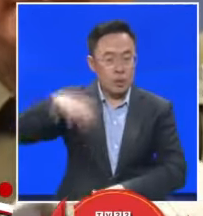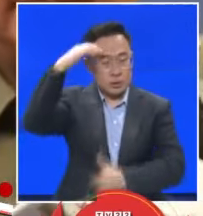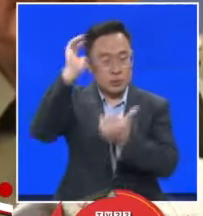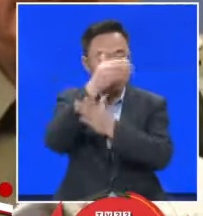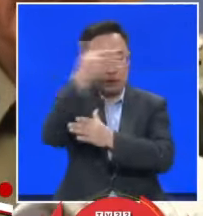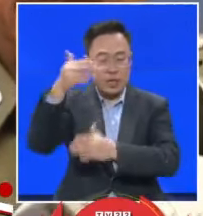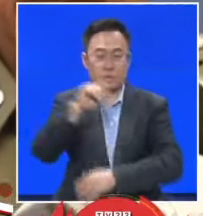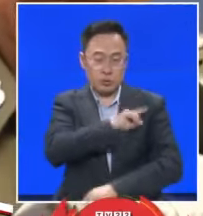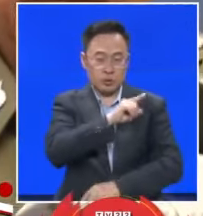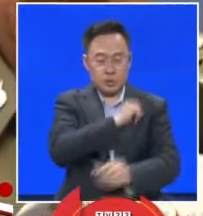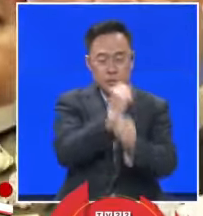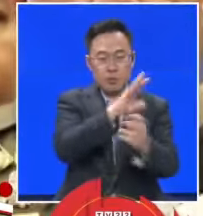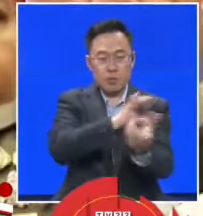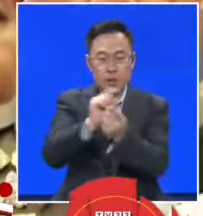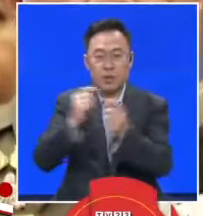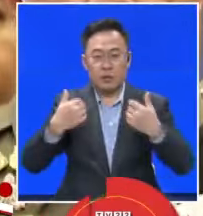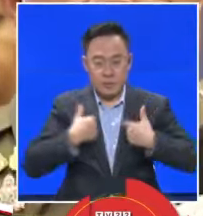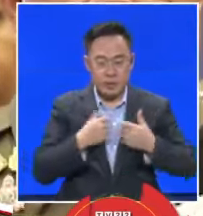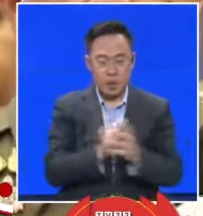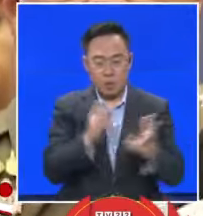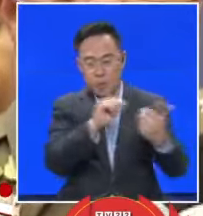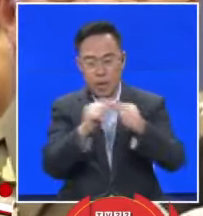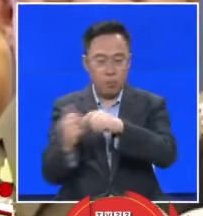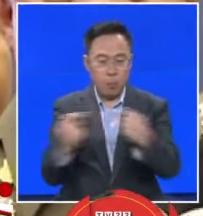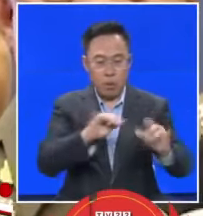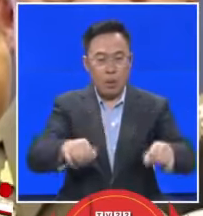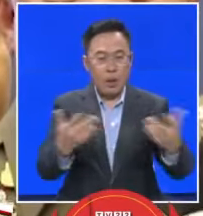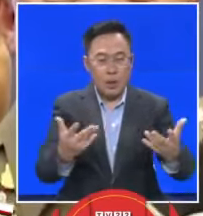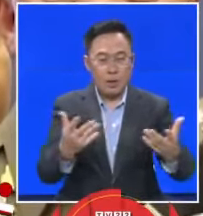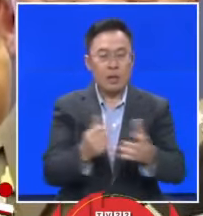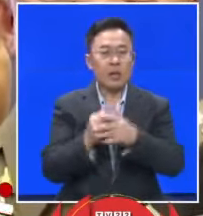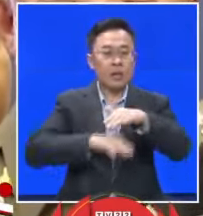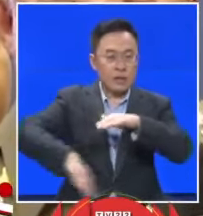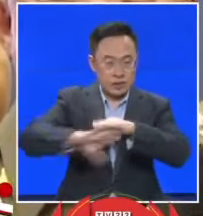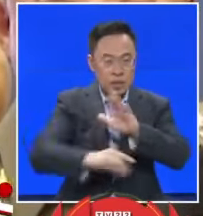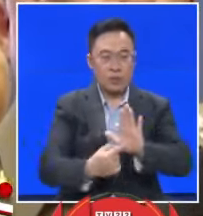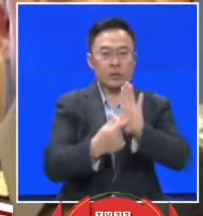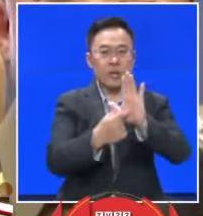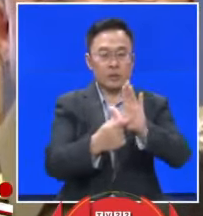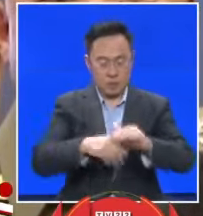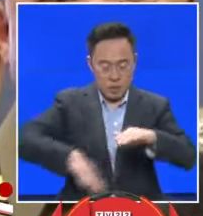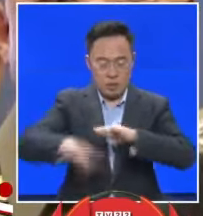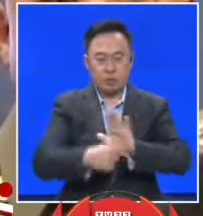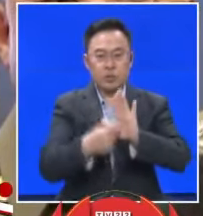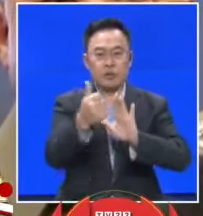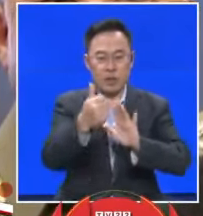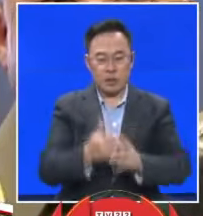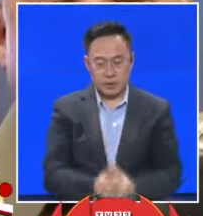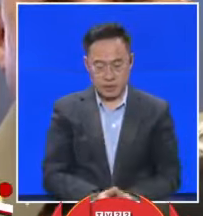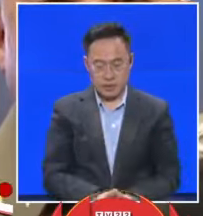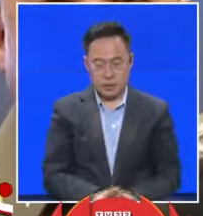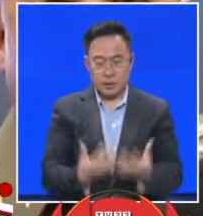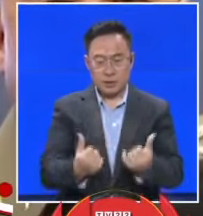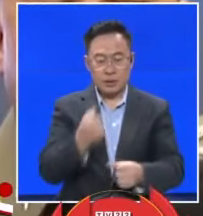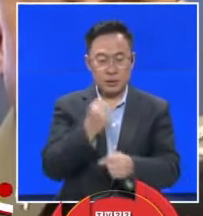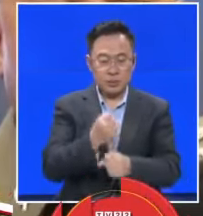ามีอะไรก็ต้องมาคุยกันจะปล่อยแบบนี้ไม่ได้ถ้าจะสู้นะสู้กันด้วยงานสู้ด้วยเรื่องข้อเท็จจริงดีกว่าบิ๊กต่อบอกที่ผ่านม